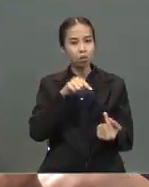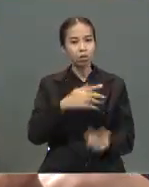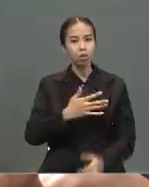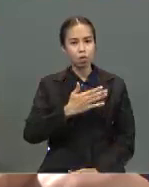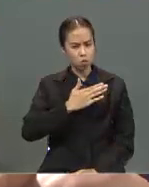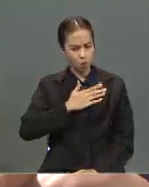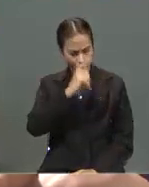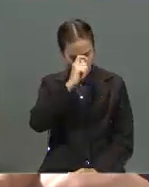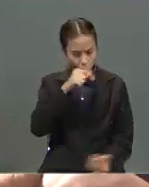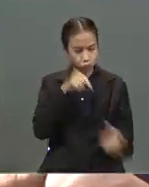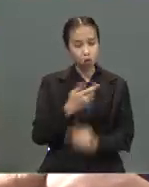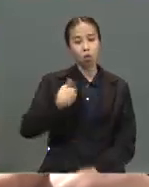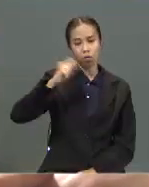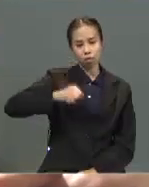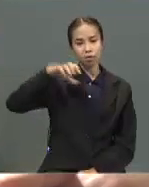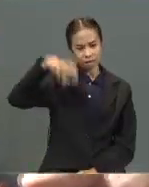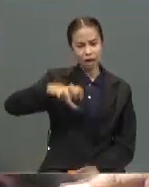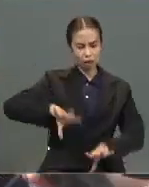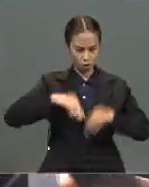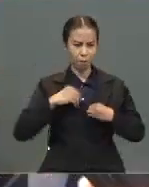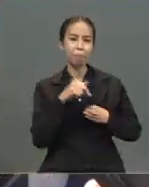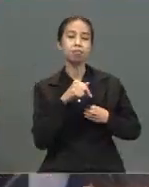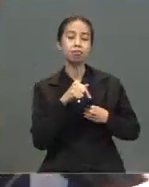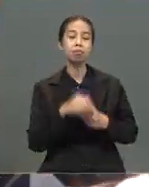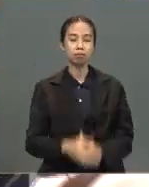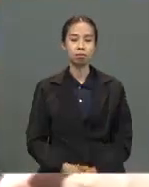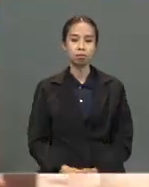พิจารณาของศาลนะครับม.ค